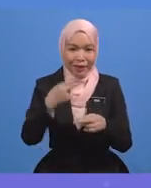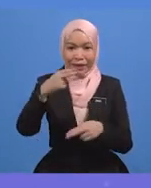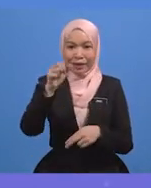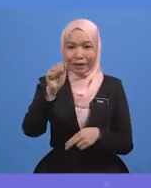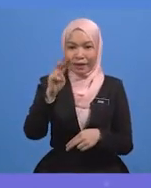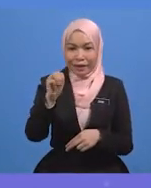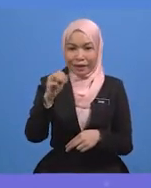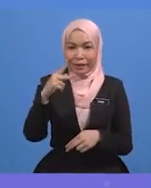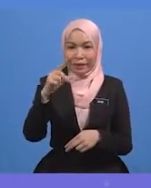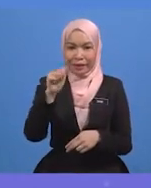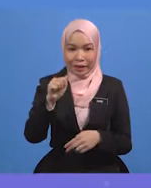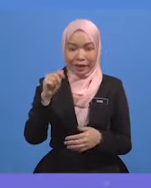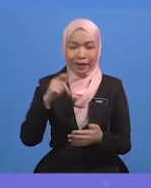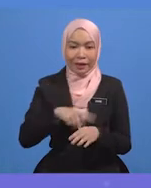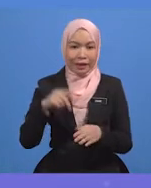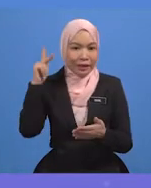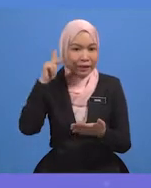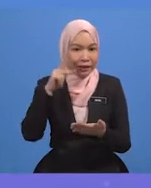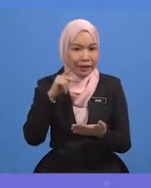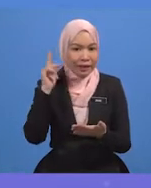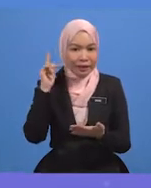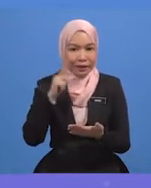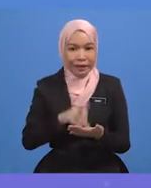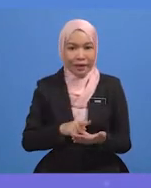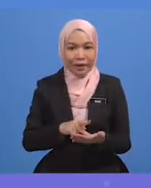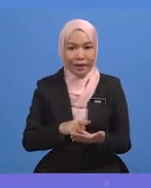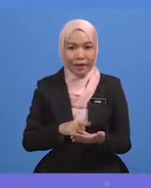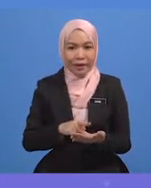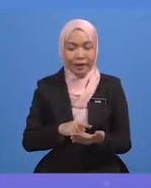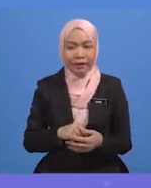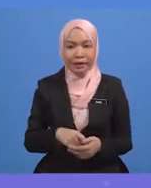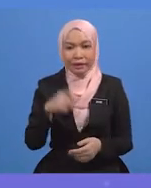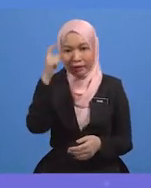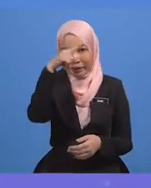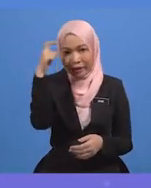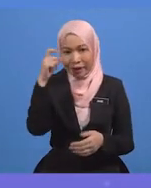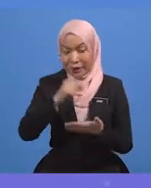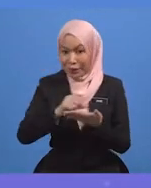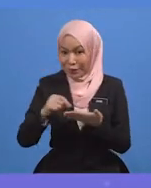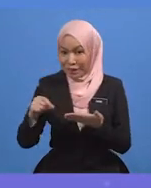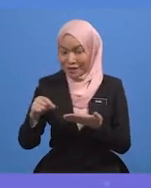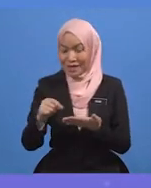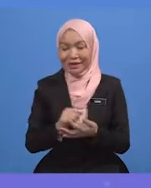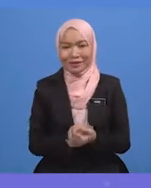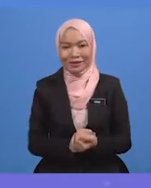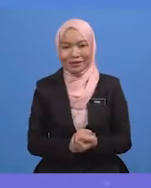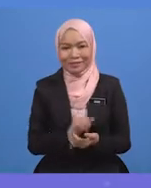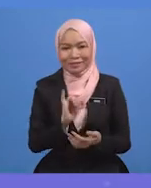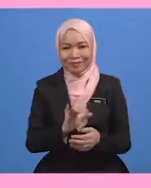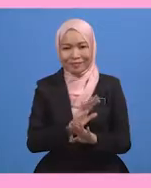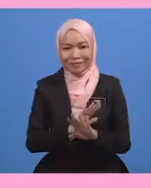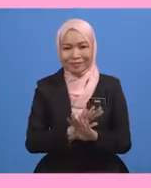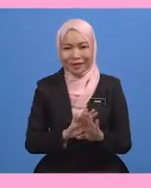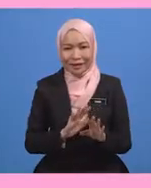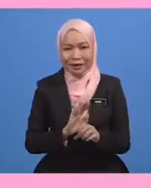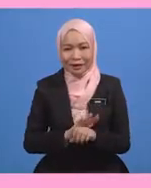hari ini dik kerana jasanya yang ditinggalkan melalui hasil tulisannya. Sumbangan